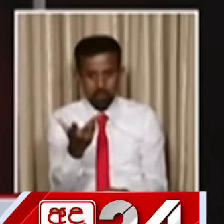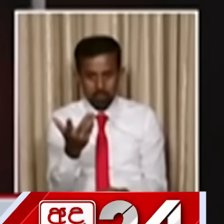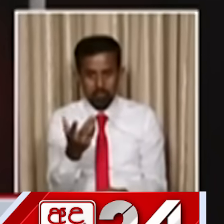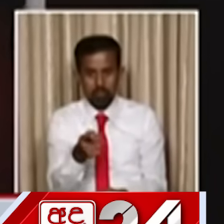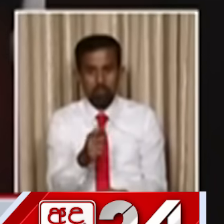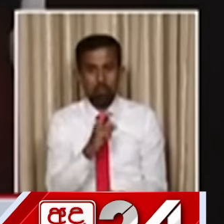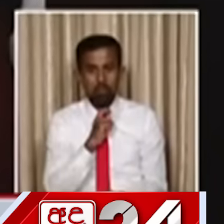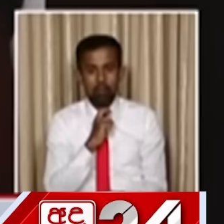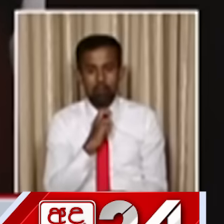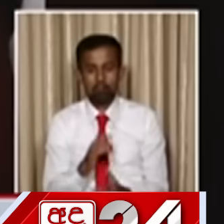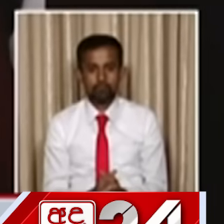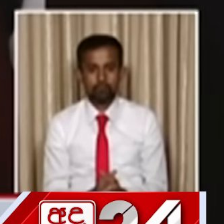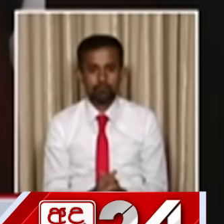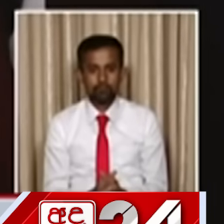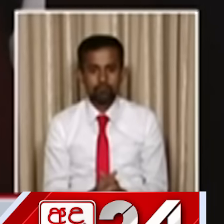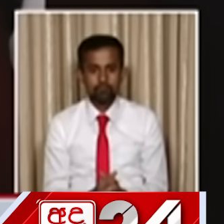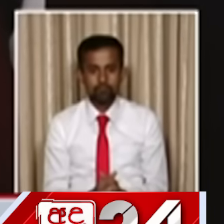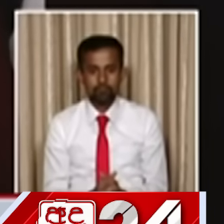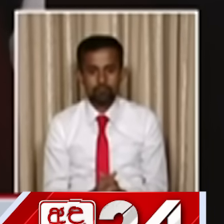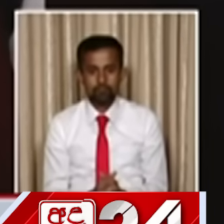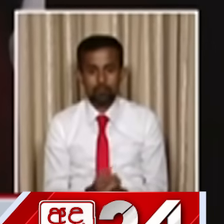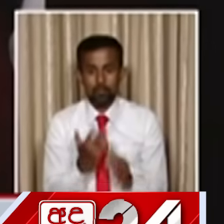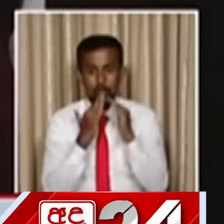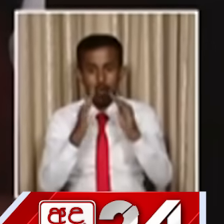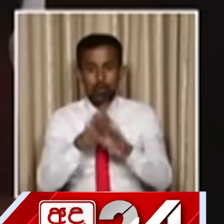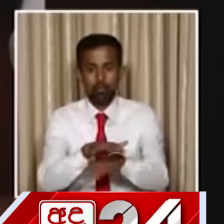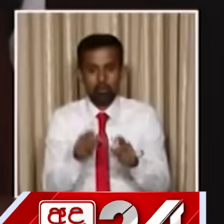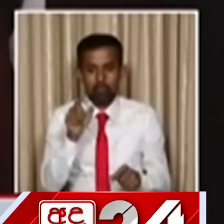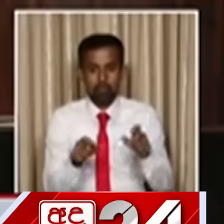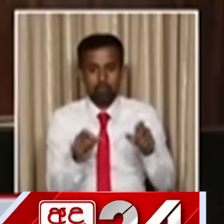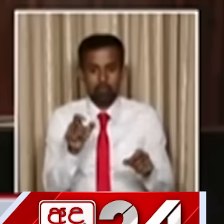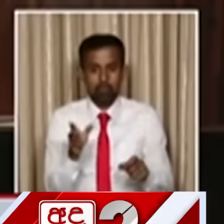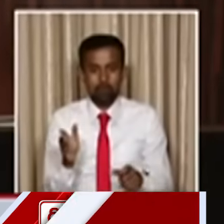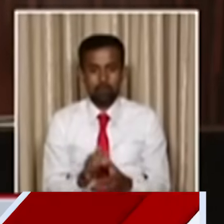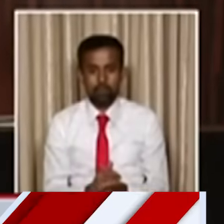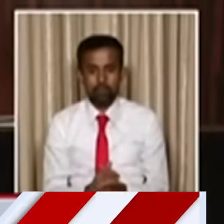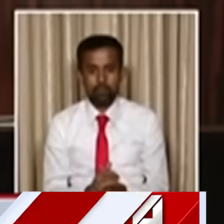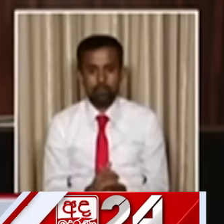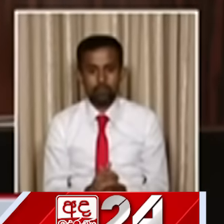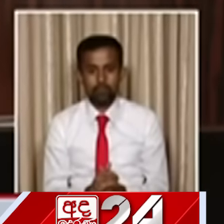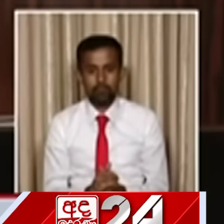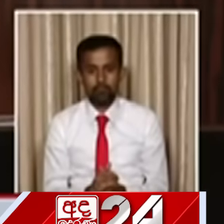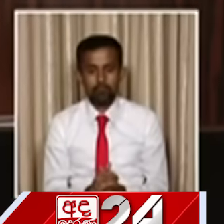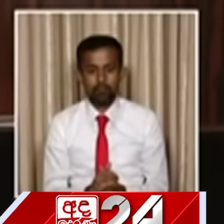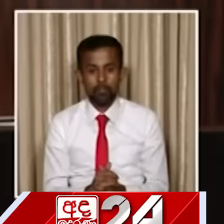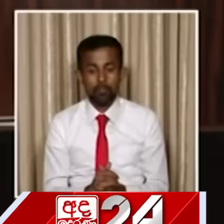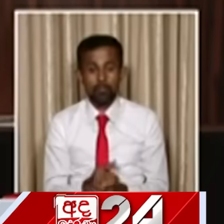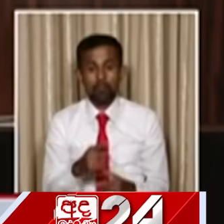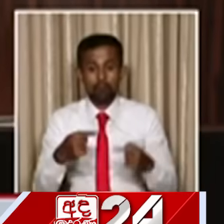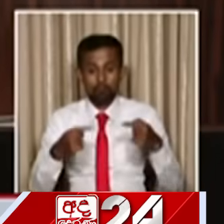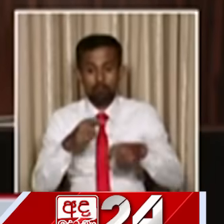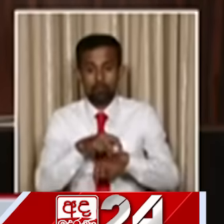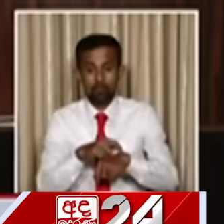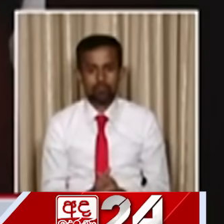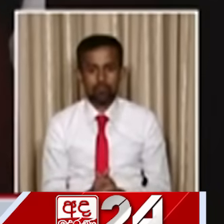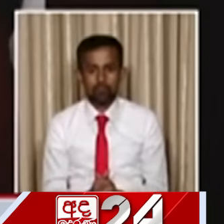ගහන්නේ. දැන් අර විවාදයේ කාලේ නැති වෙනවා. පාසල් දරුවොත් බලාගෙන ඉන්න හොඳයි. තුමා ප්‍රශ්නේ ඉදිරිපත් කරන්න අද වෙලාව නැති වෙනවා විවාදයට. තව